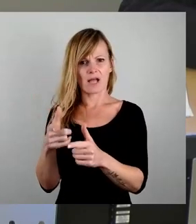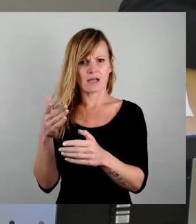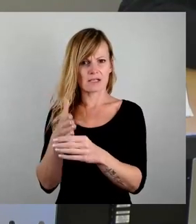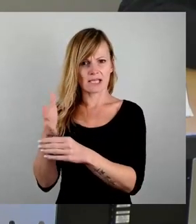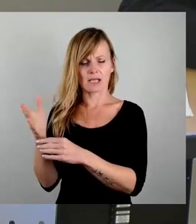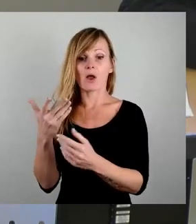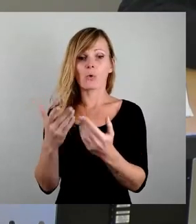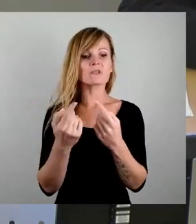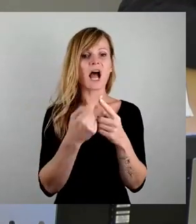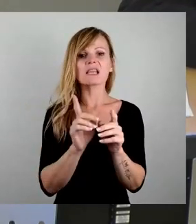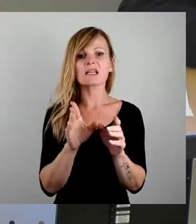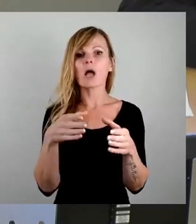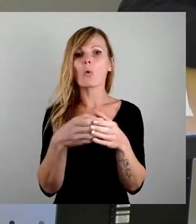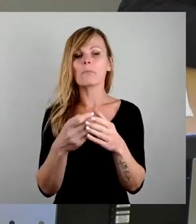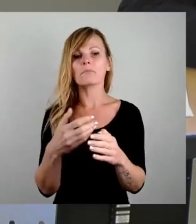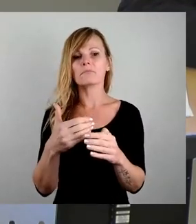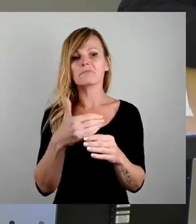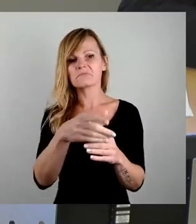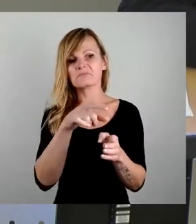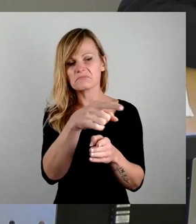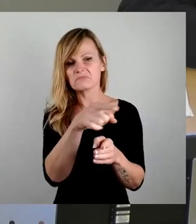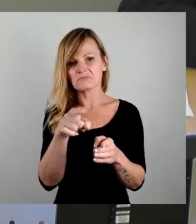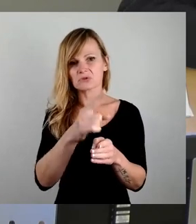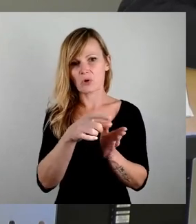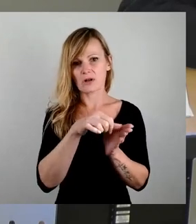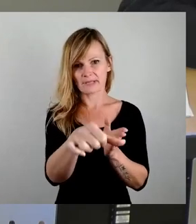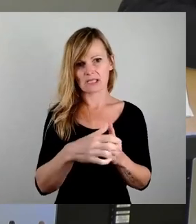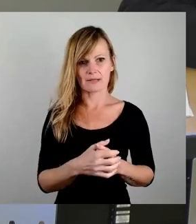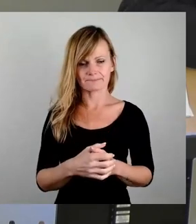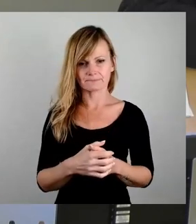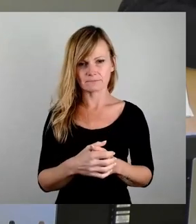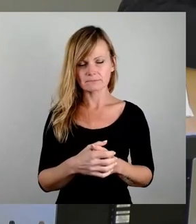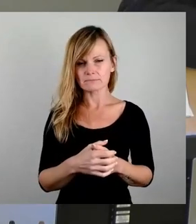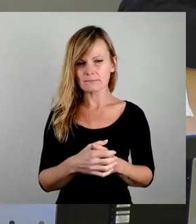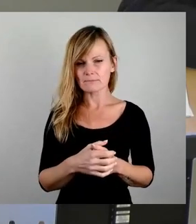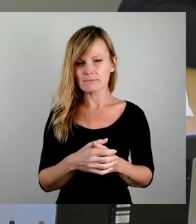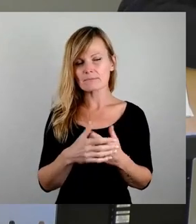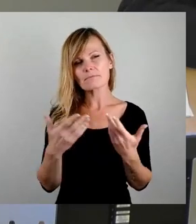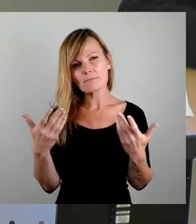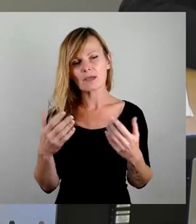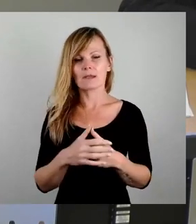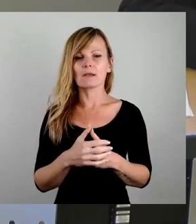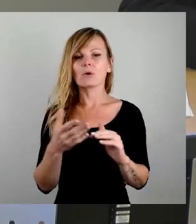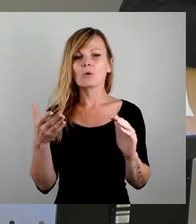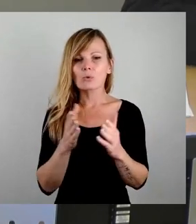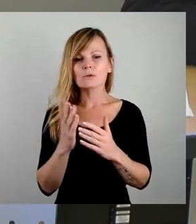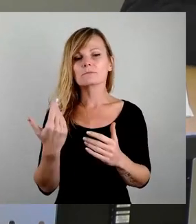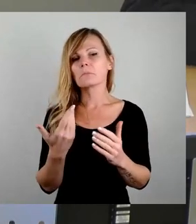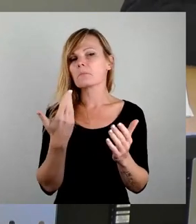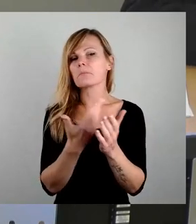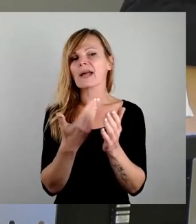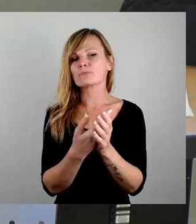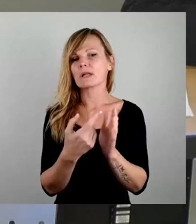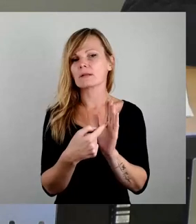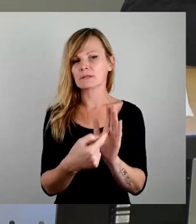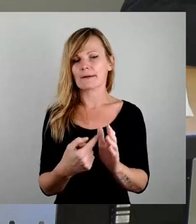zufällig. Ich will vielleicht mal zur Veranschaulichung etwas sagen. Ich habe jetzt nicht